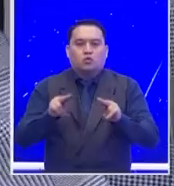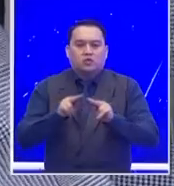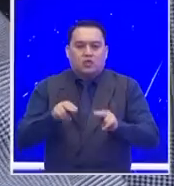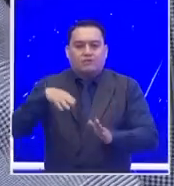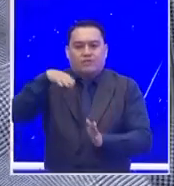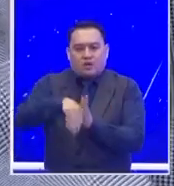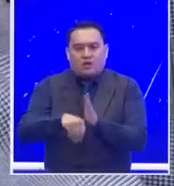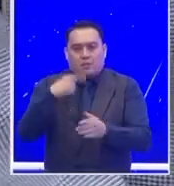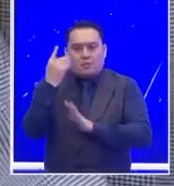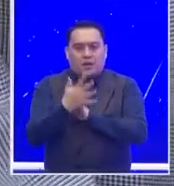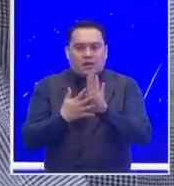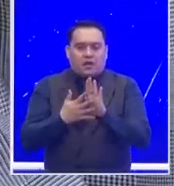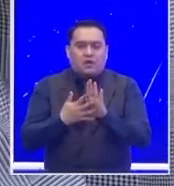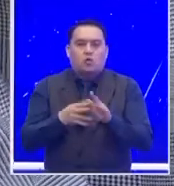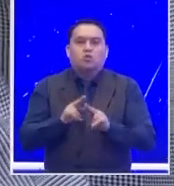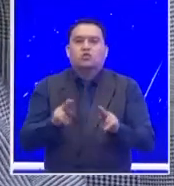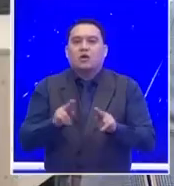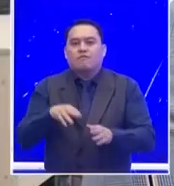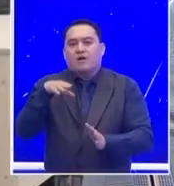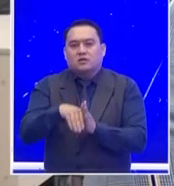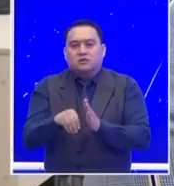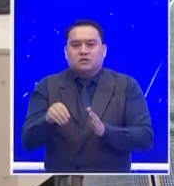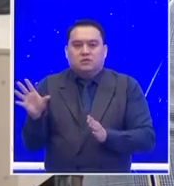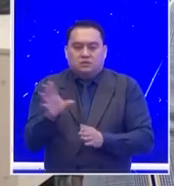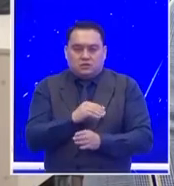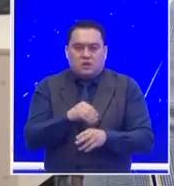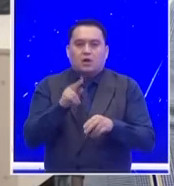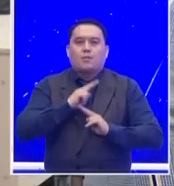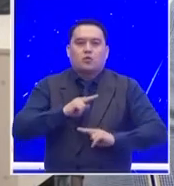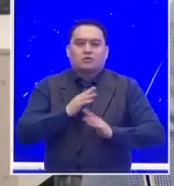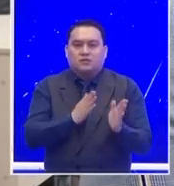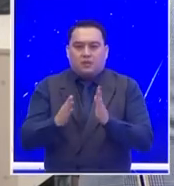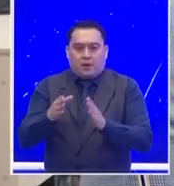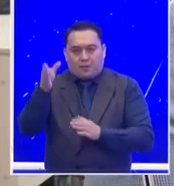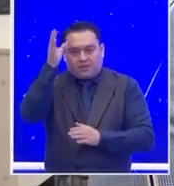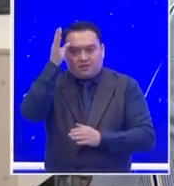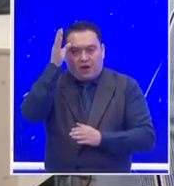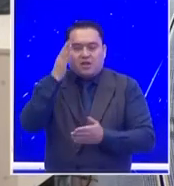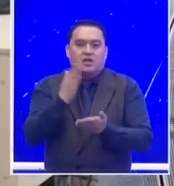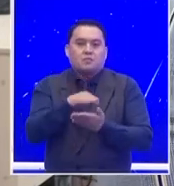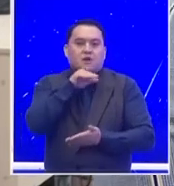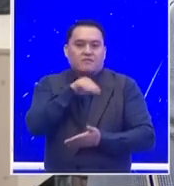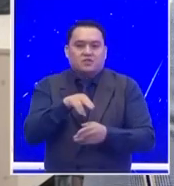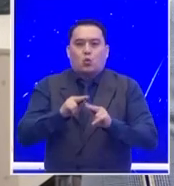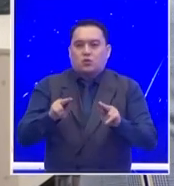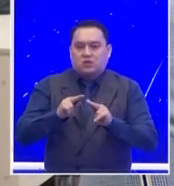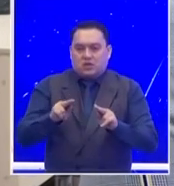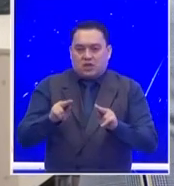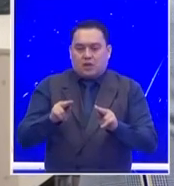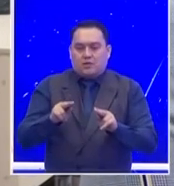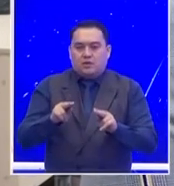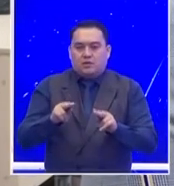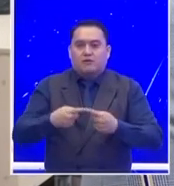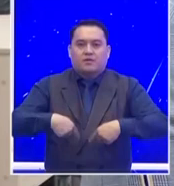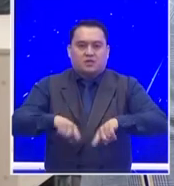вводит единое понятие «педагог». В него вошли все педагоги, которые работают в системе образования, имеют профессиональное педагогическое и